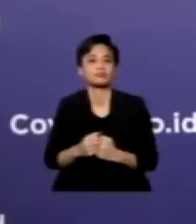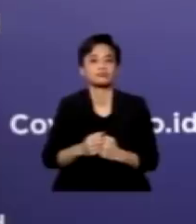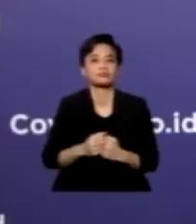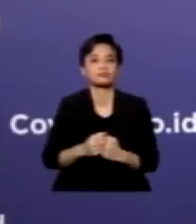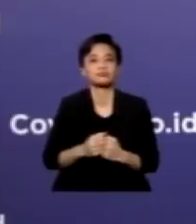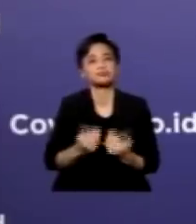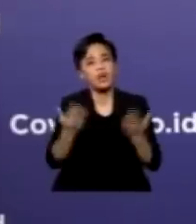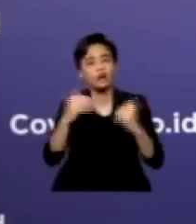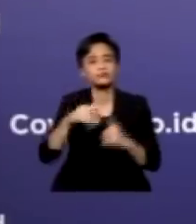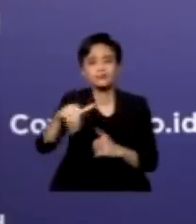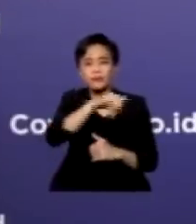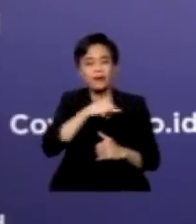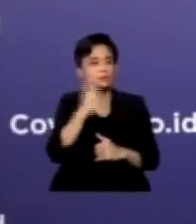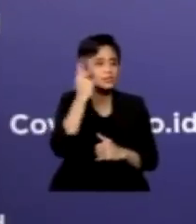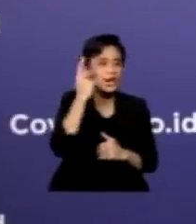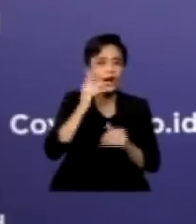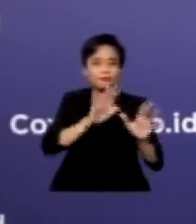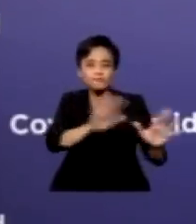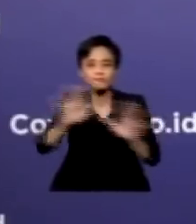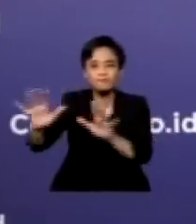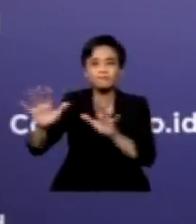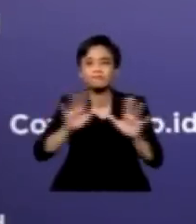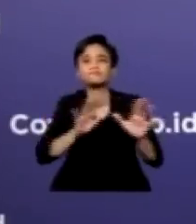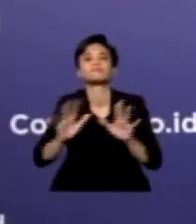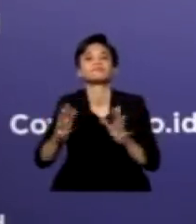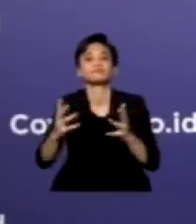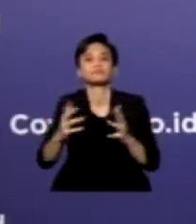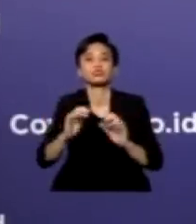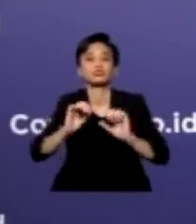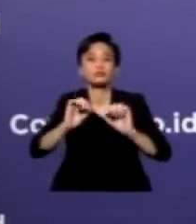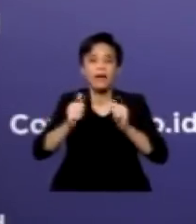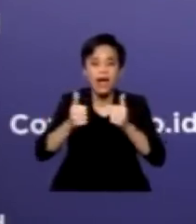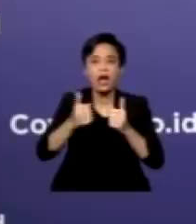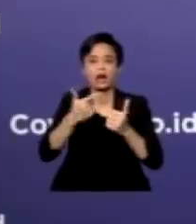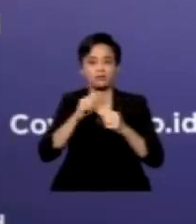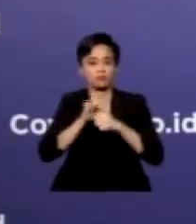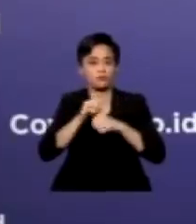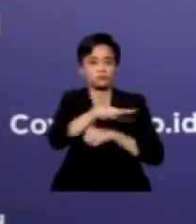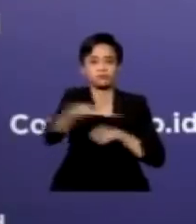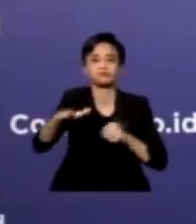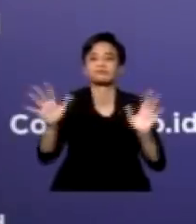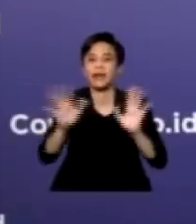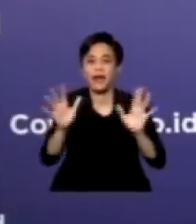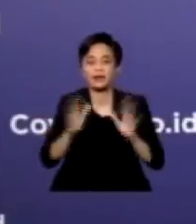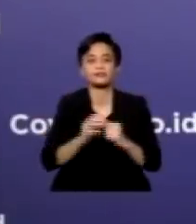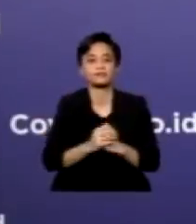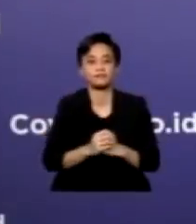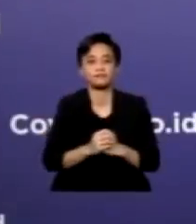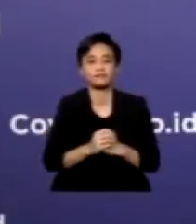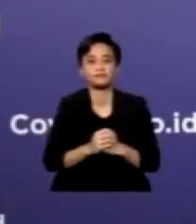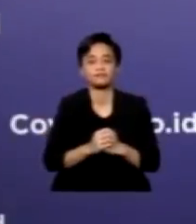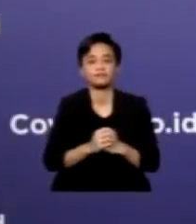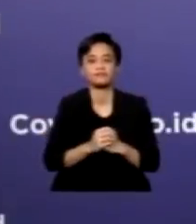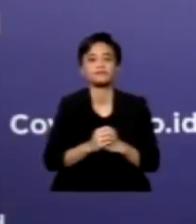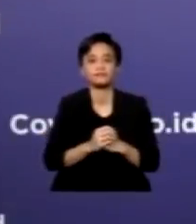saling menjaga satu dengan yang lain agar tidak tertular penyakit ini. Dan sudah saatnya juga